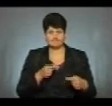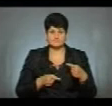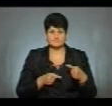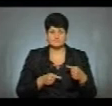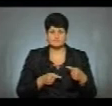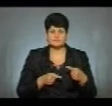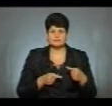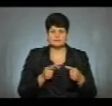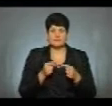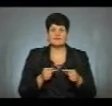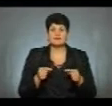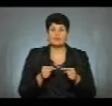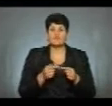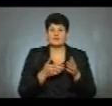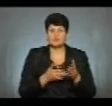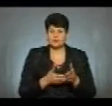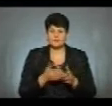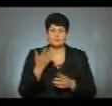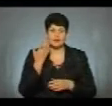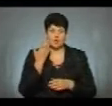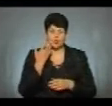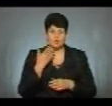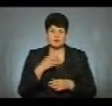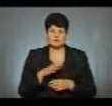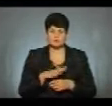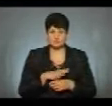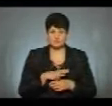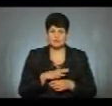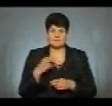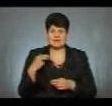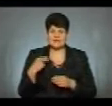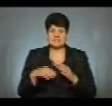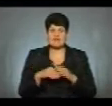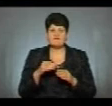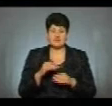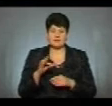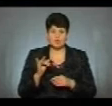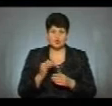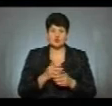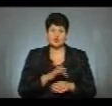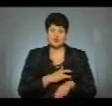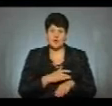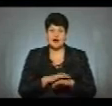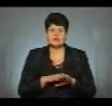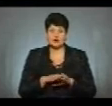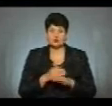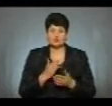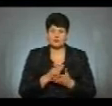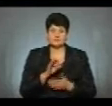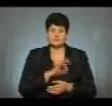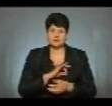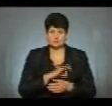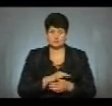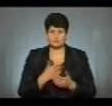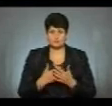І відповідно, коли були чинні президентські вибори, то «Слуга народу» мав вигіднішу